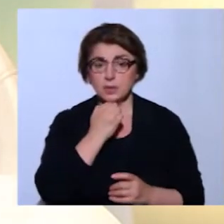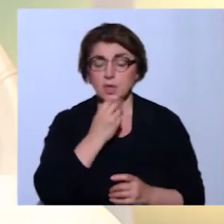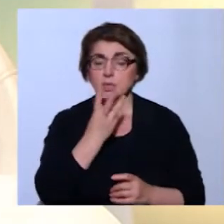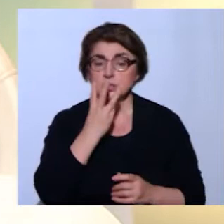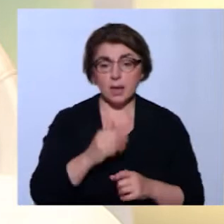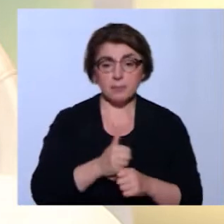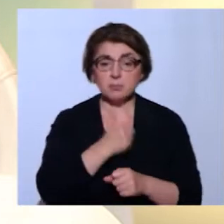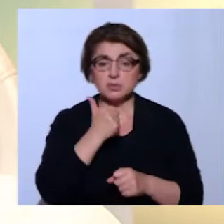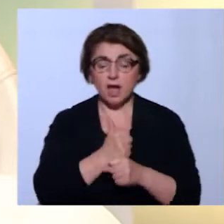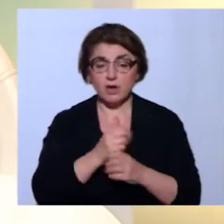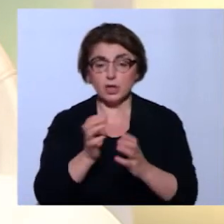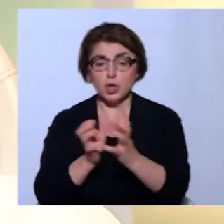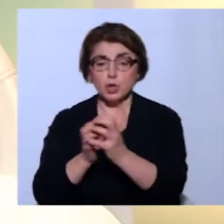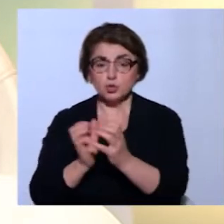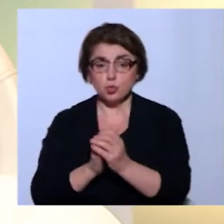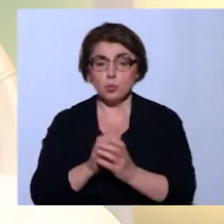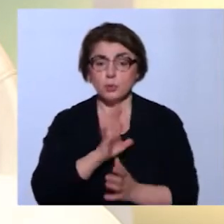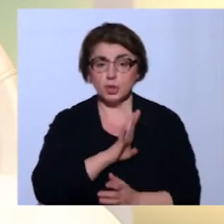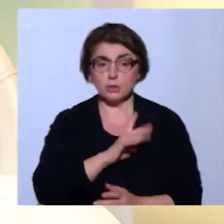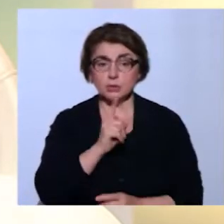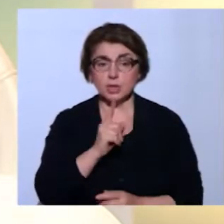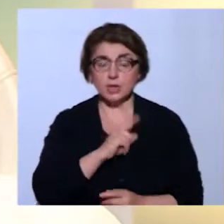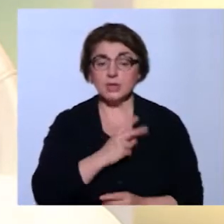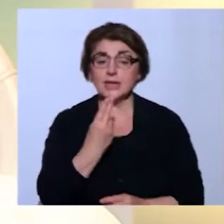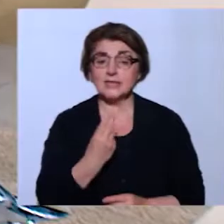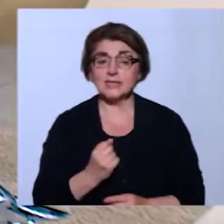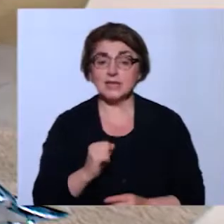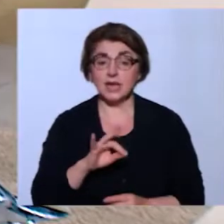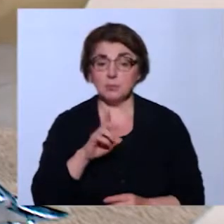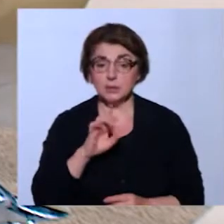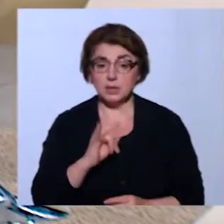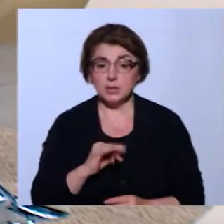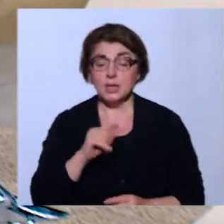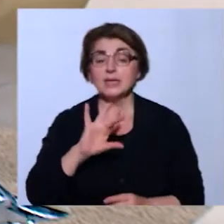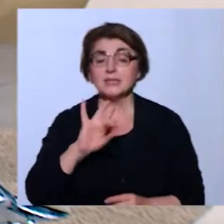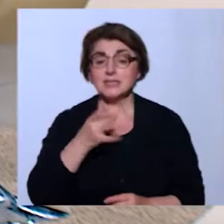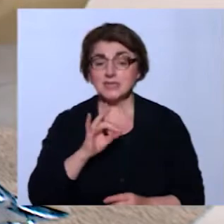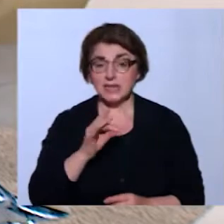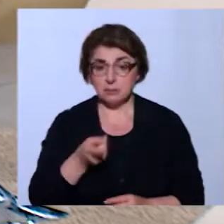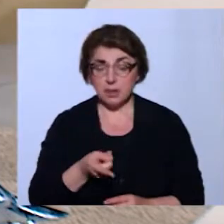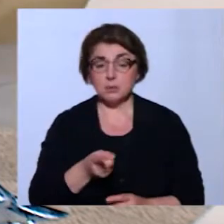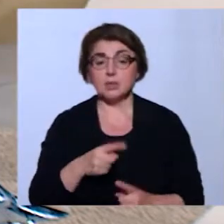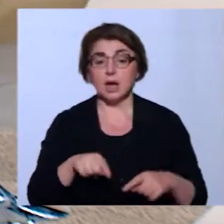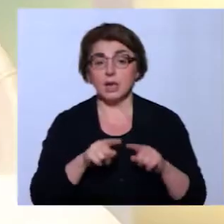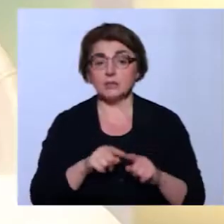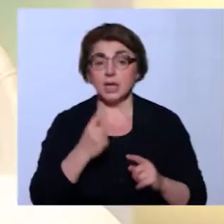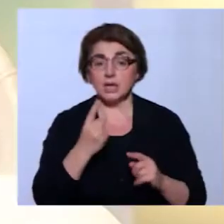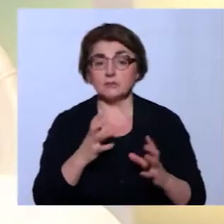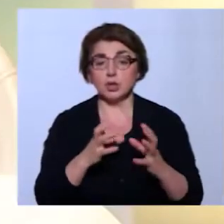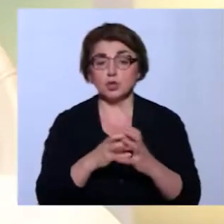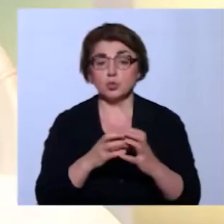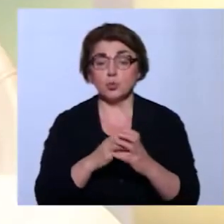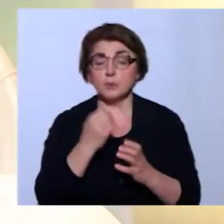ძირითადი ჯგუფის ნივთიერება გამოვყოთ. ეს არის ცილები, ეს არის ცხიმები და ეს არის ერთგვარი ჯგუფი